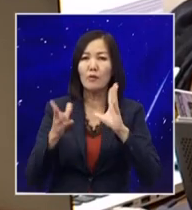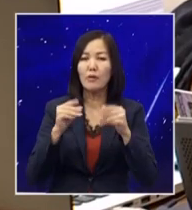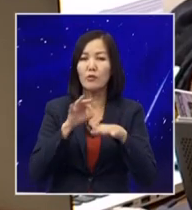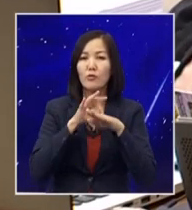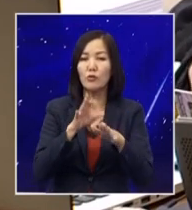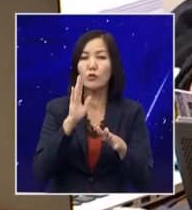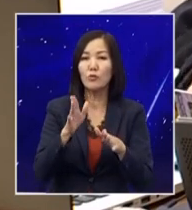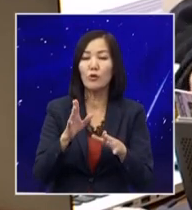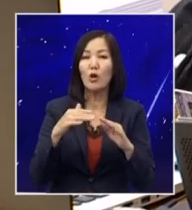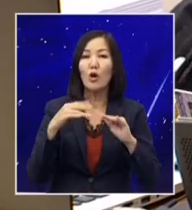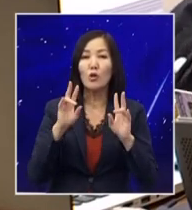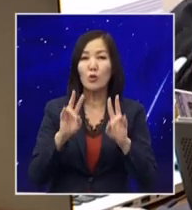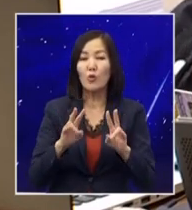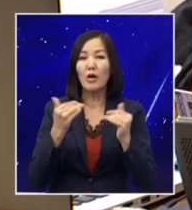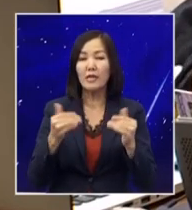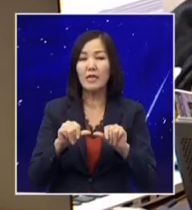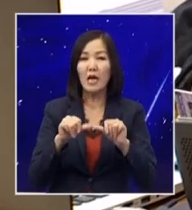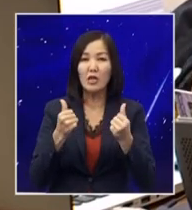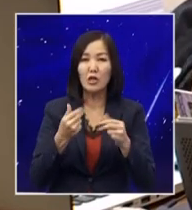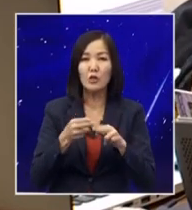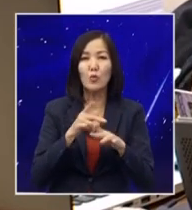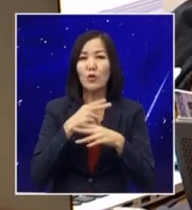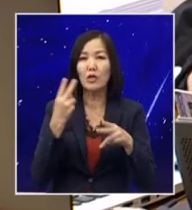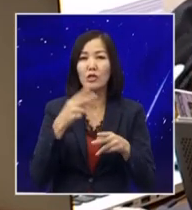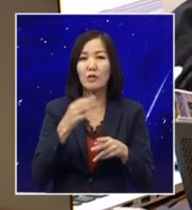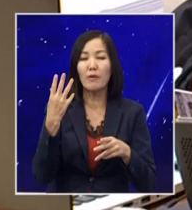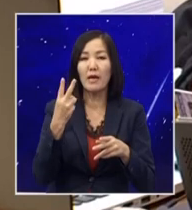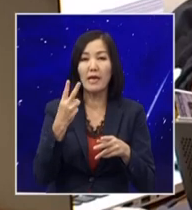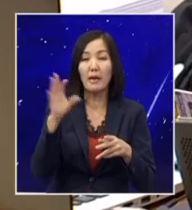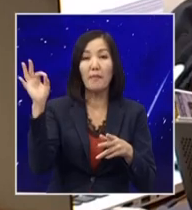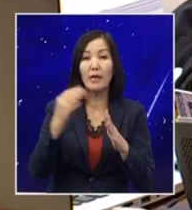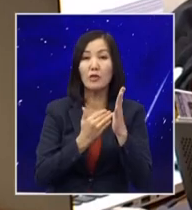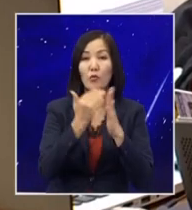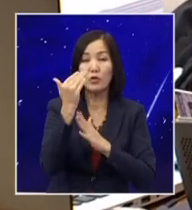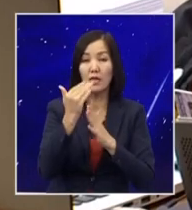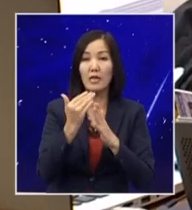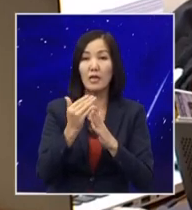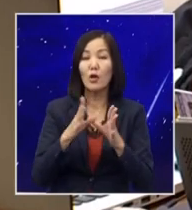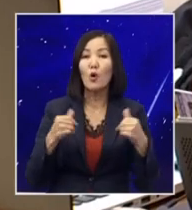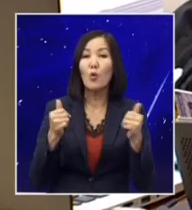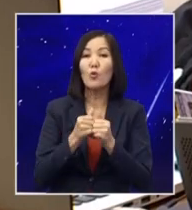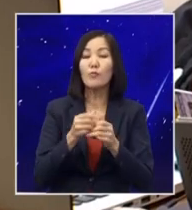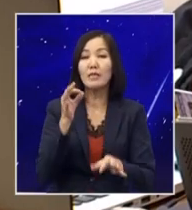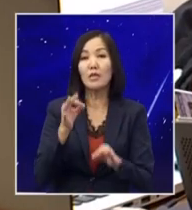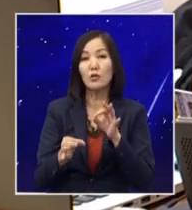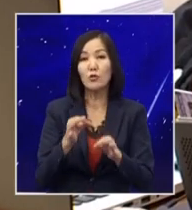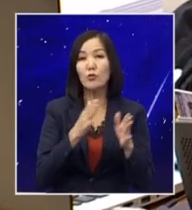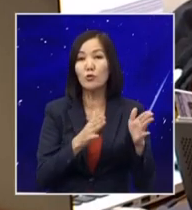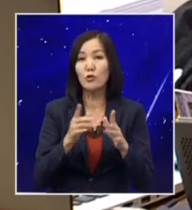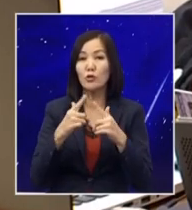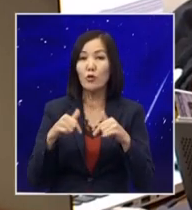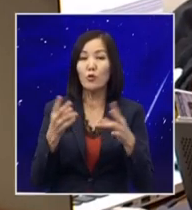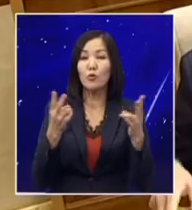отырады. Өкінішке орай, қазір ажырасу көрсеткіші де 22%-ға өсіп кеткен. Осыған байланысты отбасылық сот жүйесі де құрылуы